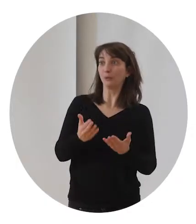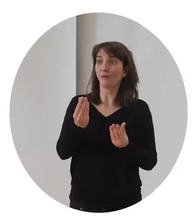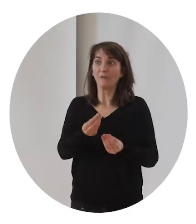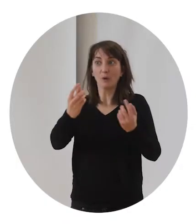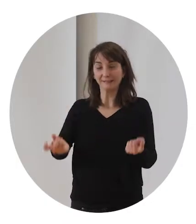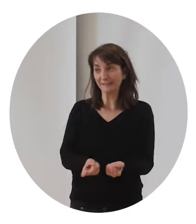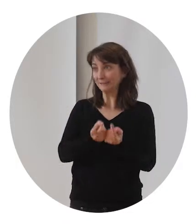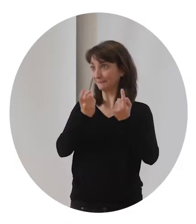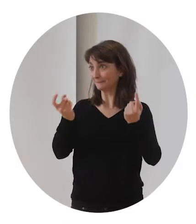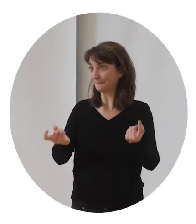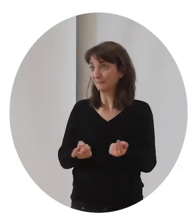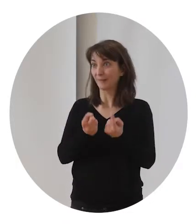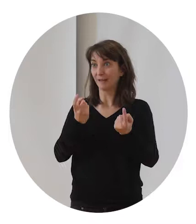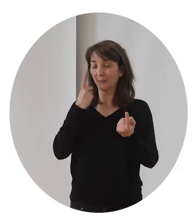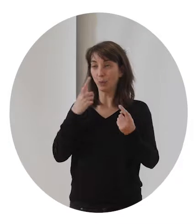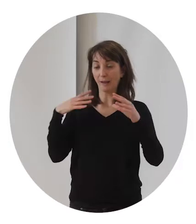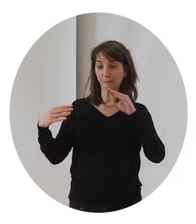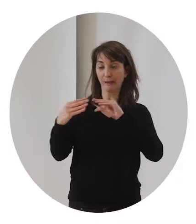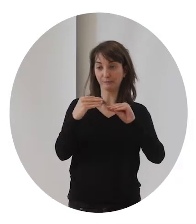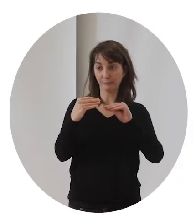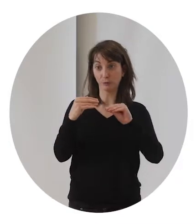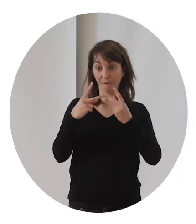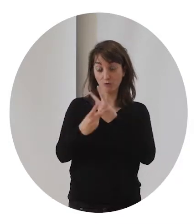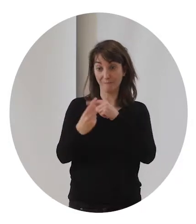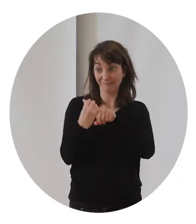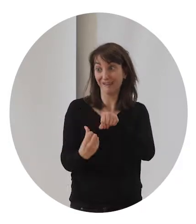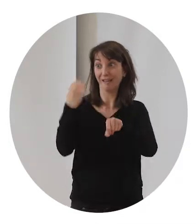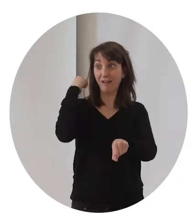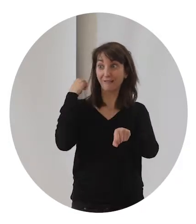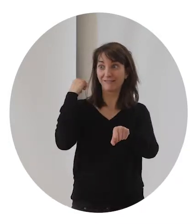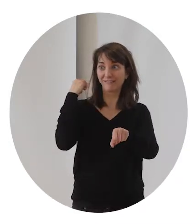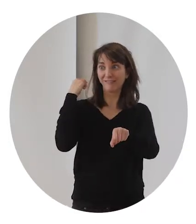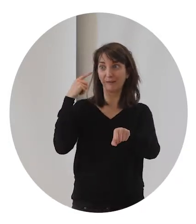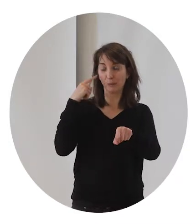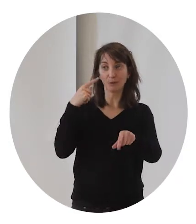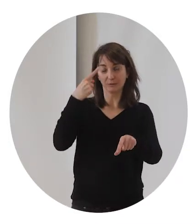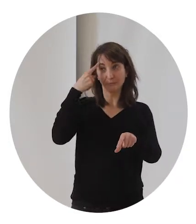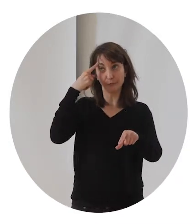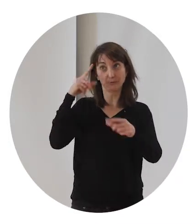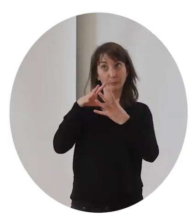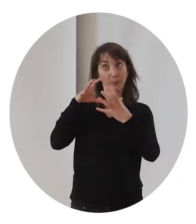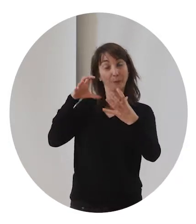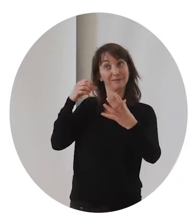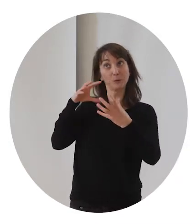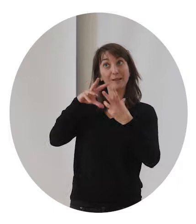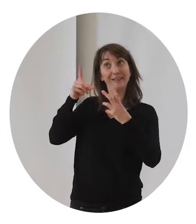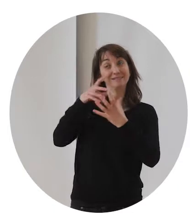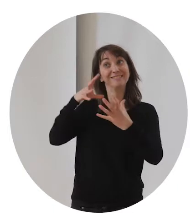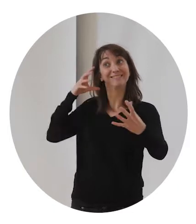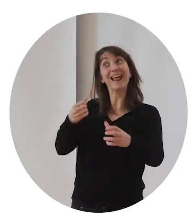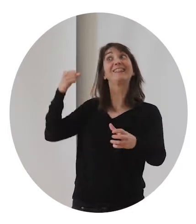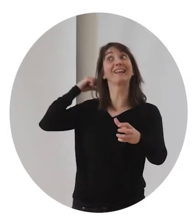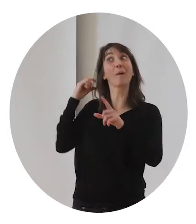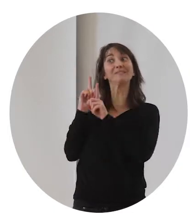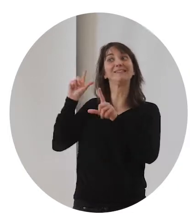qui sont proposés pour que, justement, l'espace arrière soit investi. Alors, il n'y a pas toutes